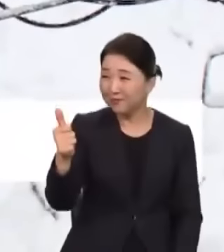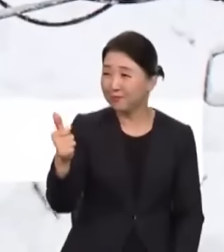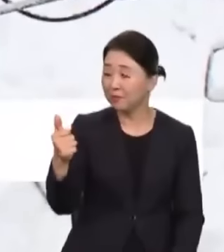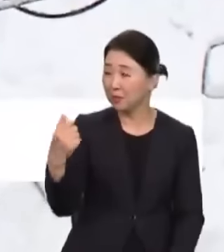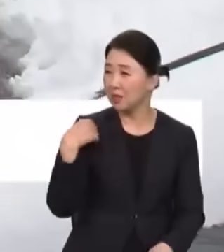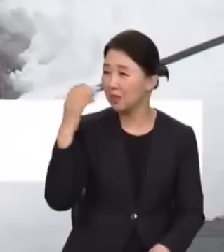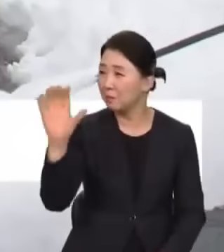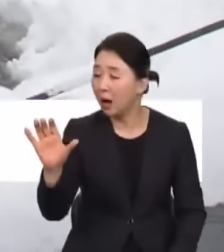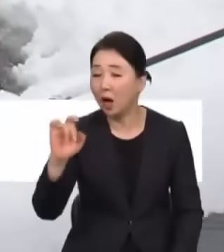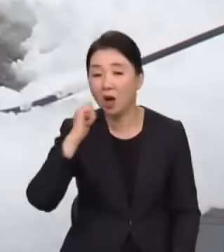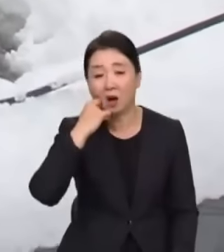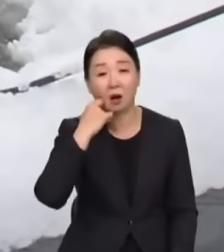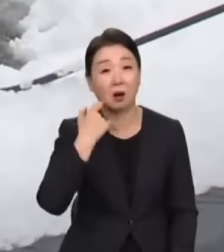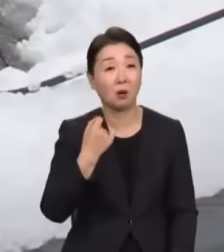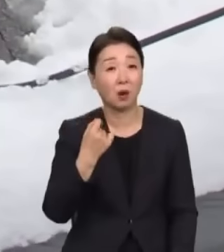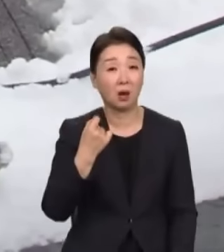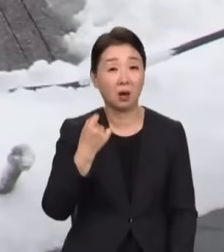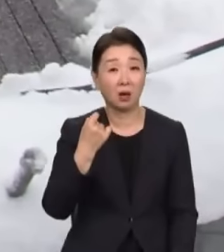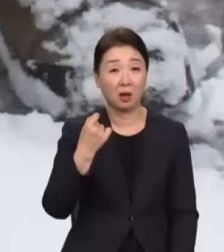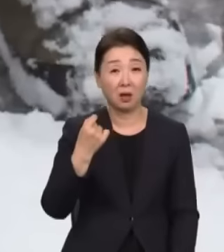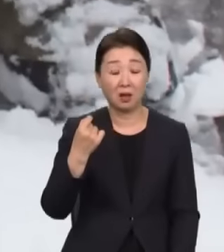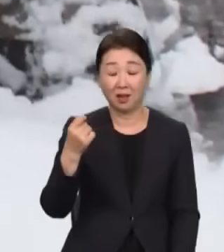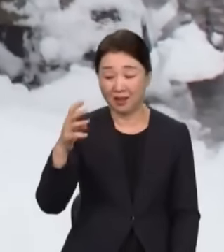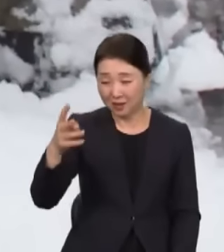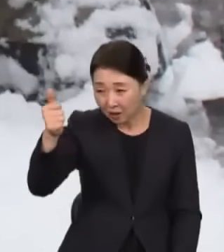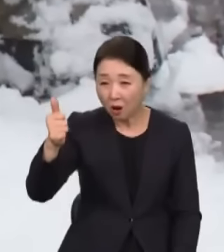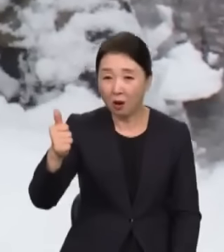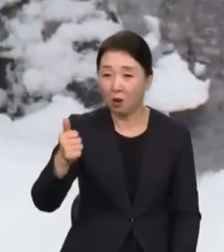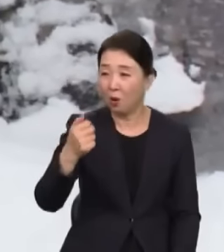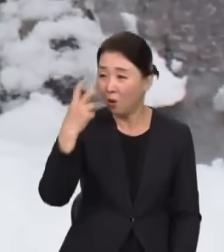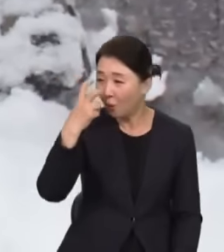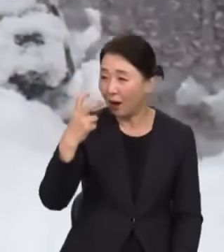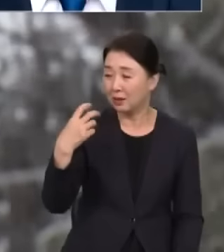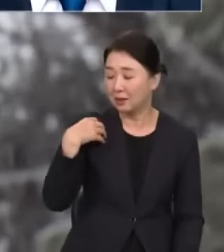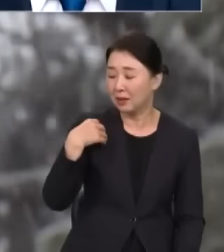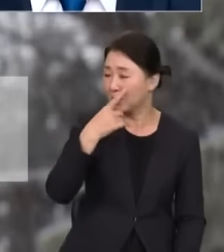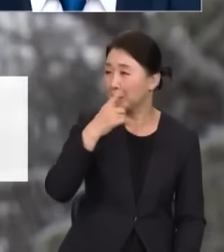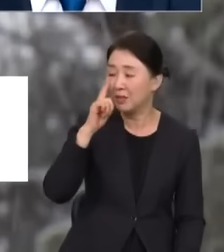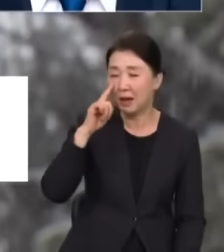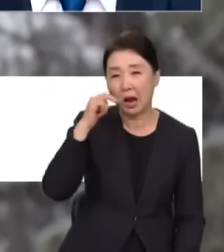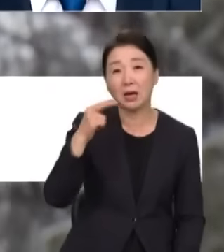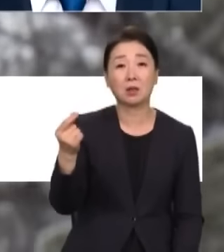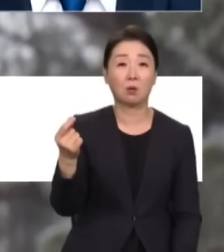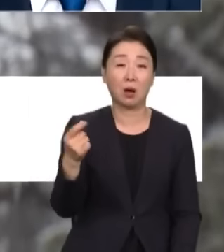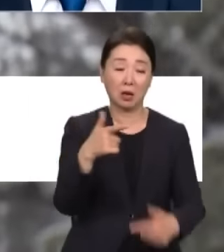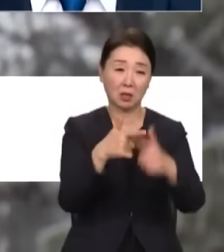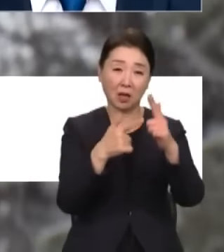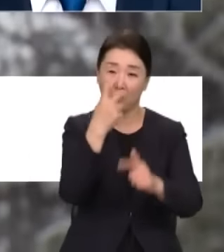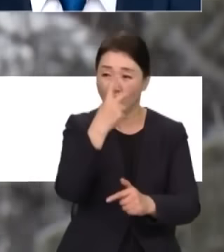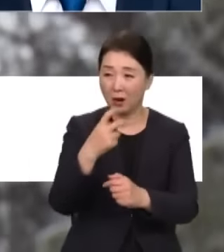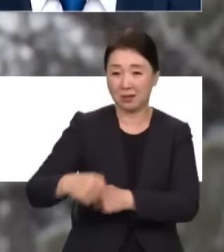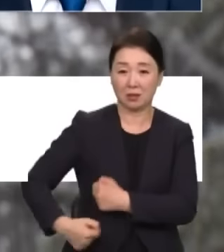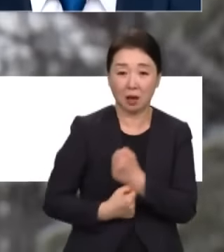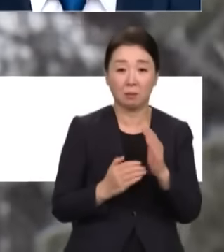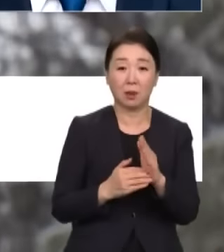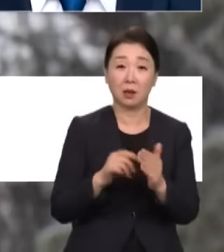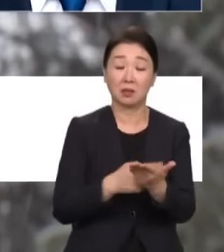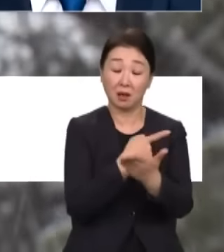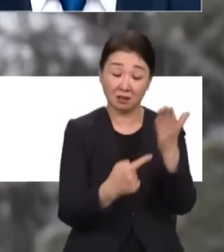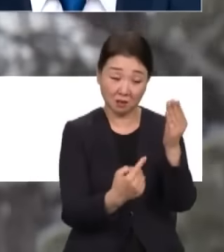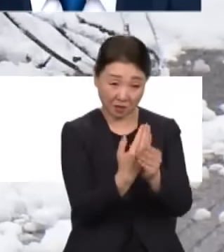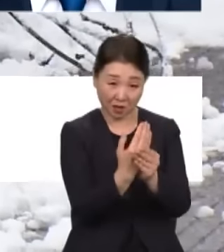묻기가 어렵습니다. 소유주의 관리 책임을 입증하기가 까다롭기 때문입니다. 나무의 관리가 부실해서 자연재해로 인한 피해